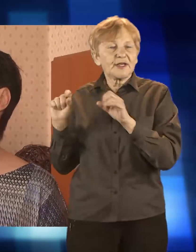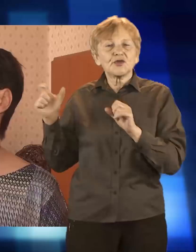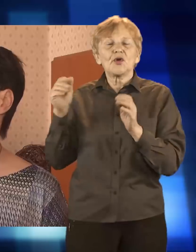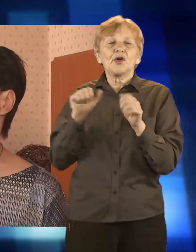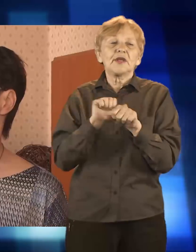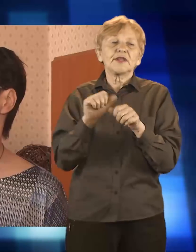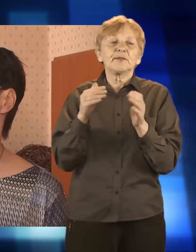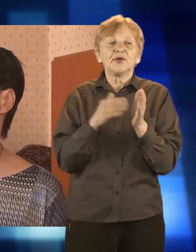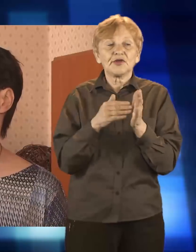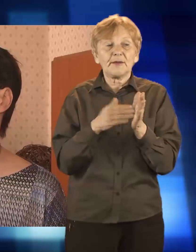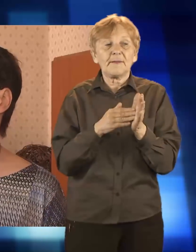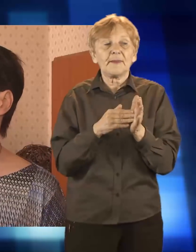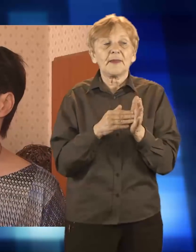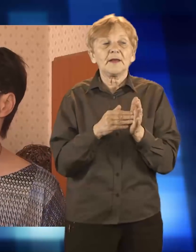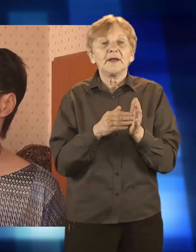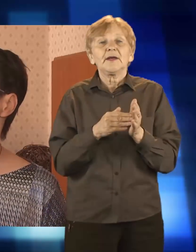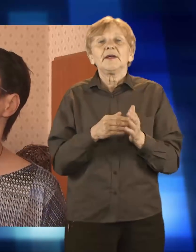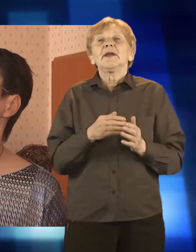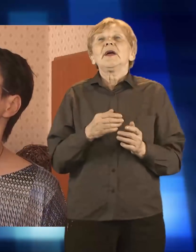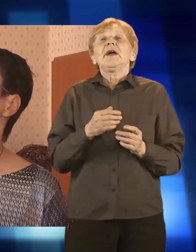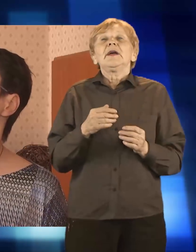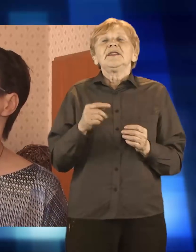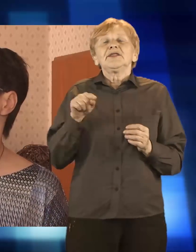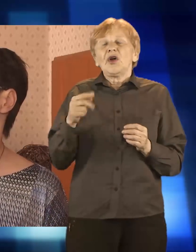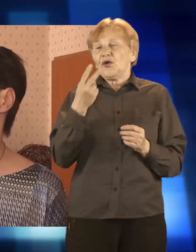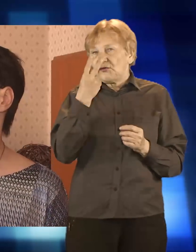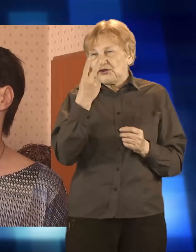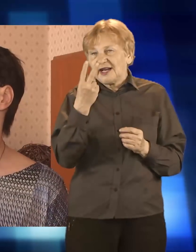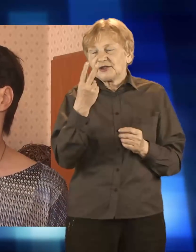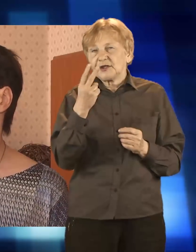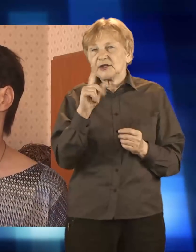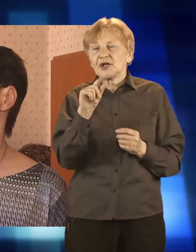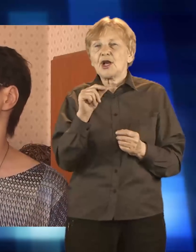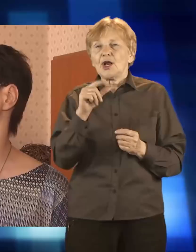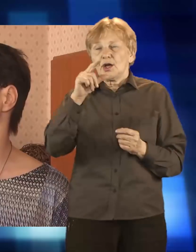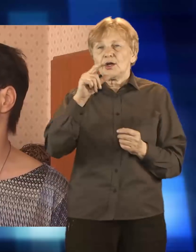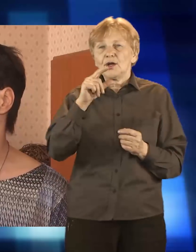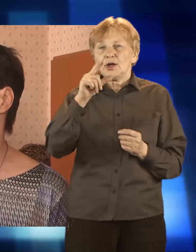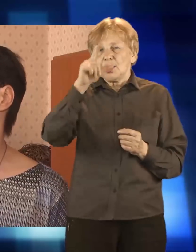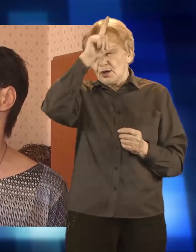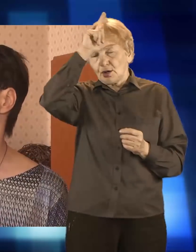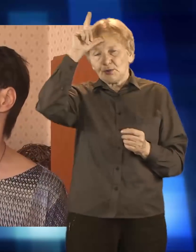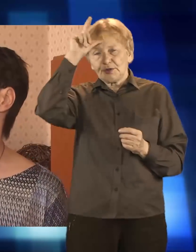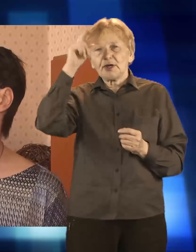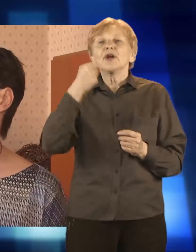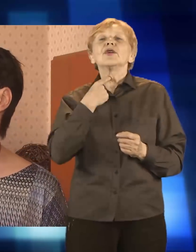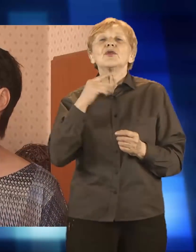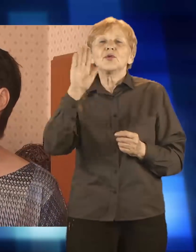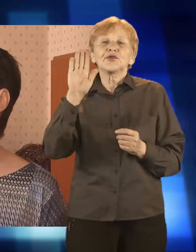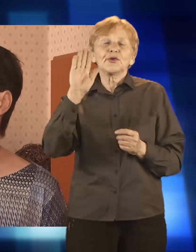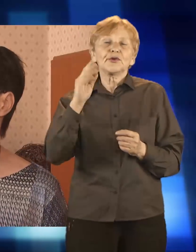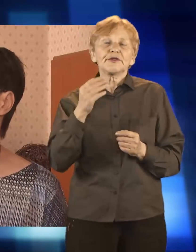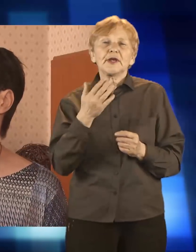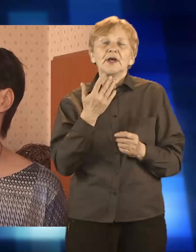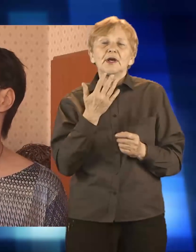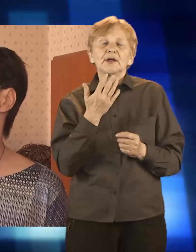mieszkańców. Chociaż poprzednie edycje pokazały, że mieszkańcy tą ilością głosów oddanych pokazują, że są zainteresowani. Myśmy naprawdę w pierwszej edycji